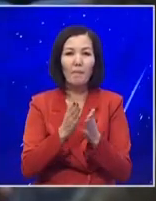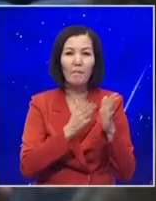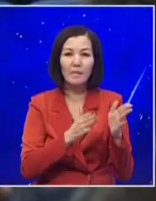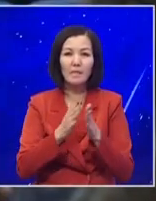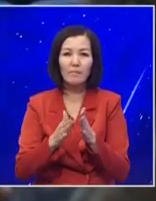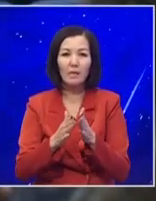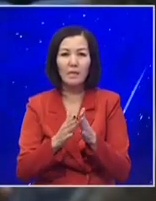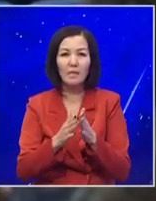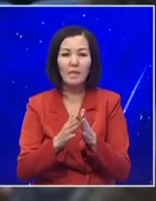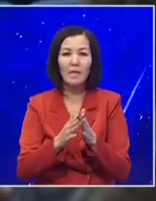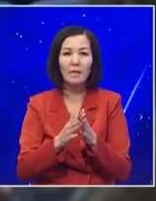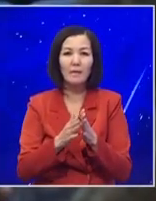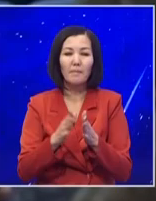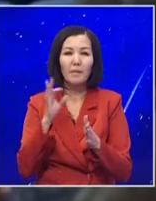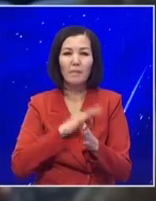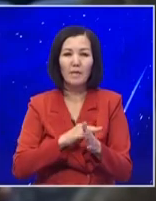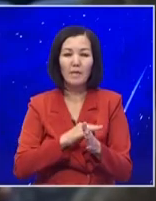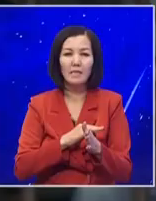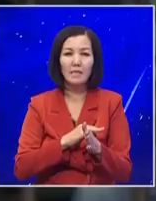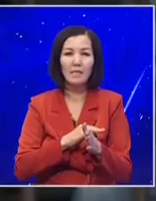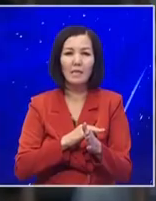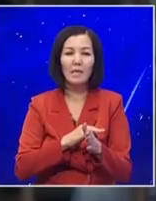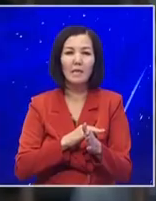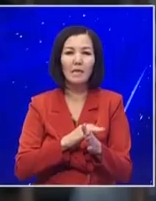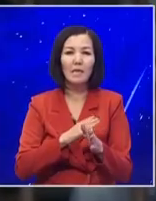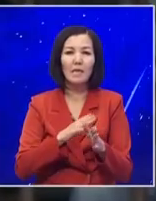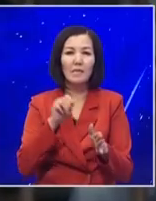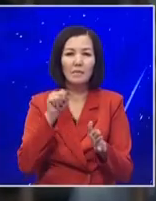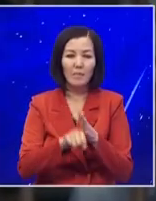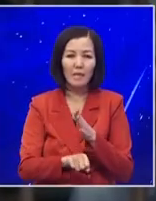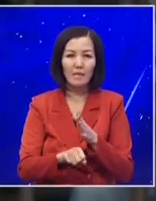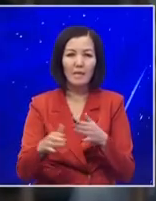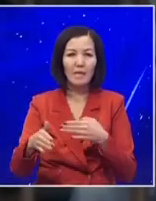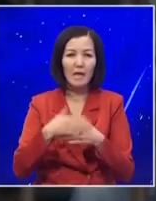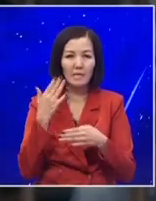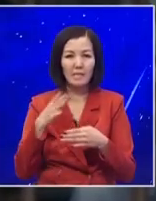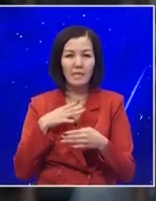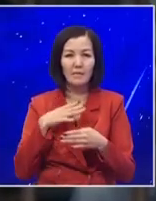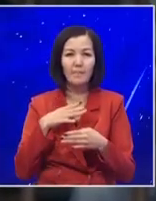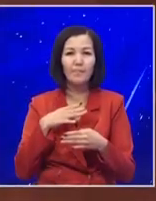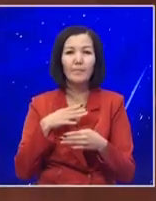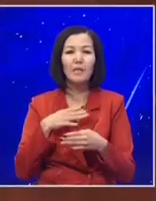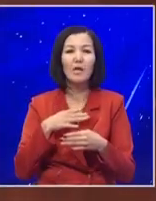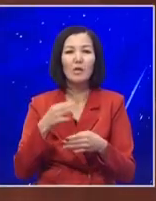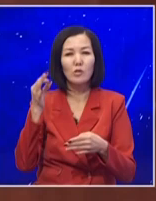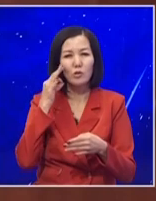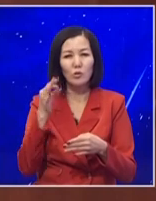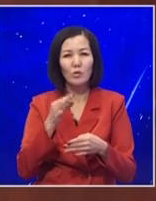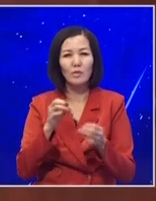постепенного сужения сферы применения смертной казни и гуманизации уголовного законодательства, напомнив,